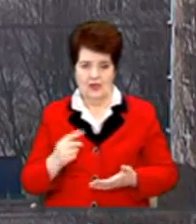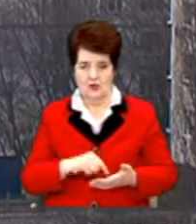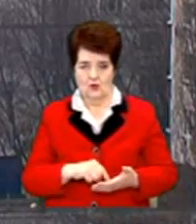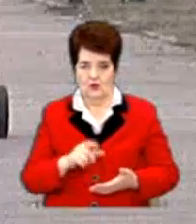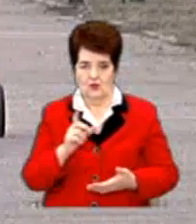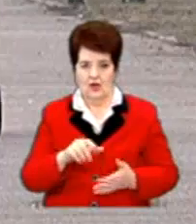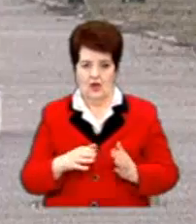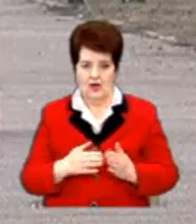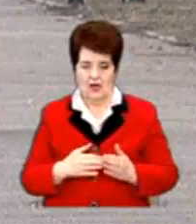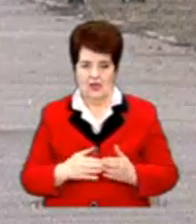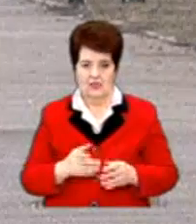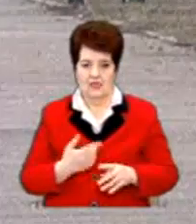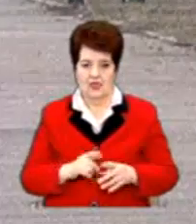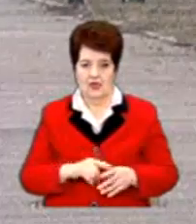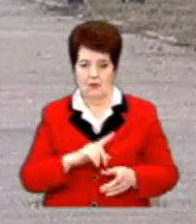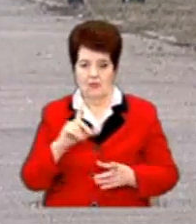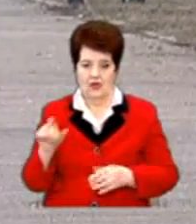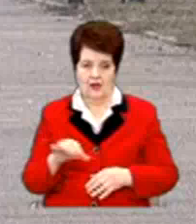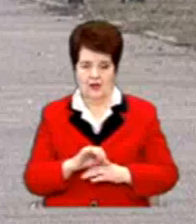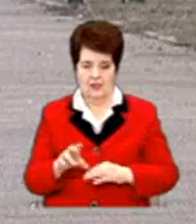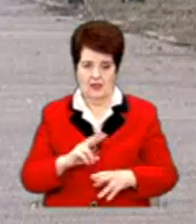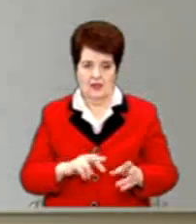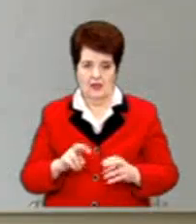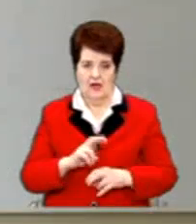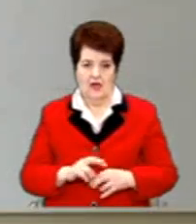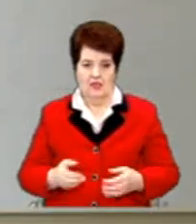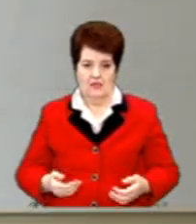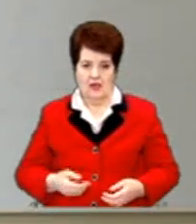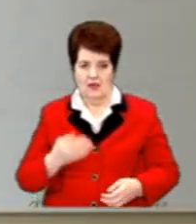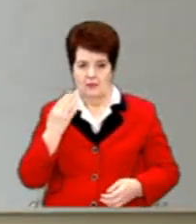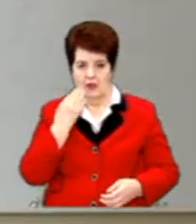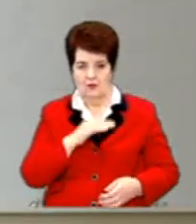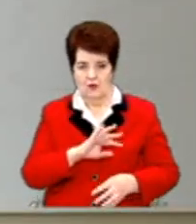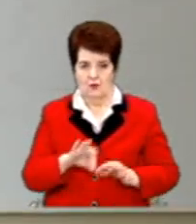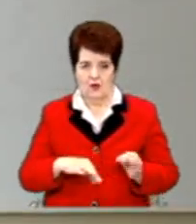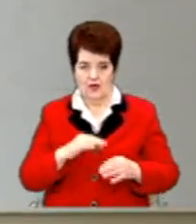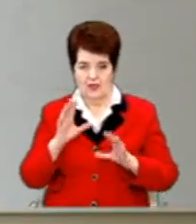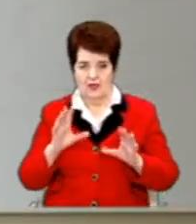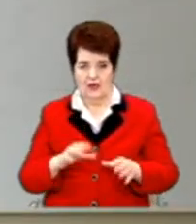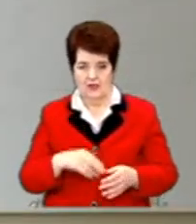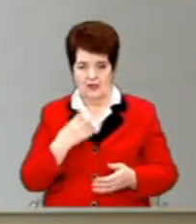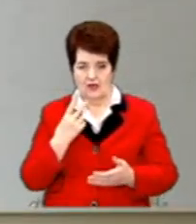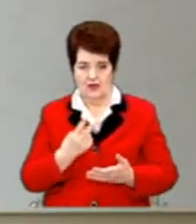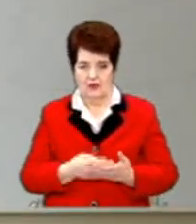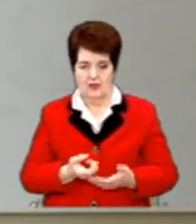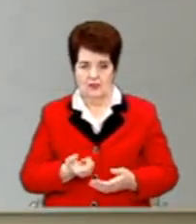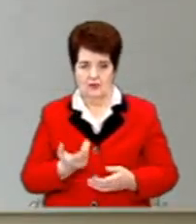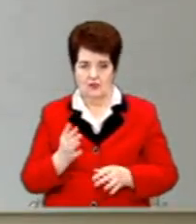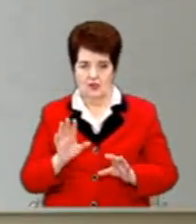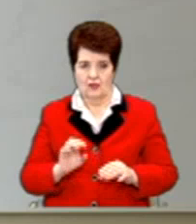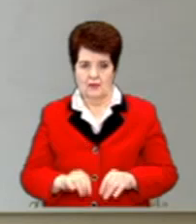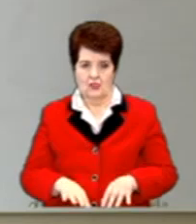pe cei plecați în străinătate în căutarea unui trai mai bun. Am elaborat un proiect de lege care prevede un șir de